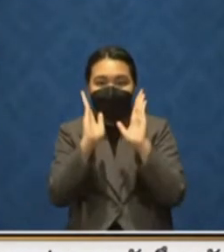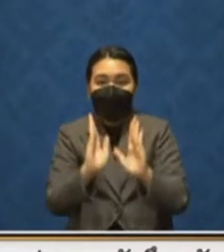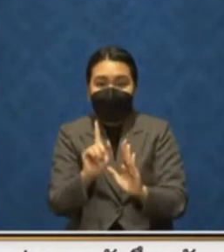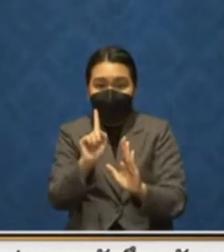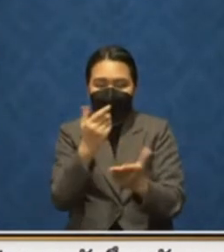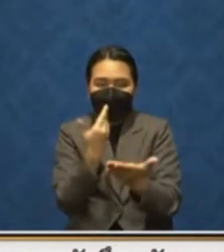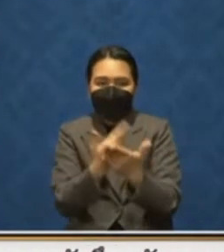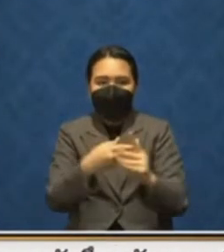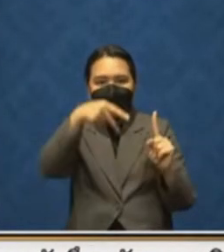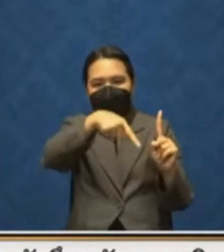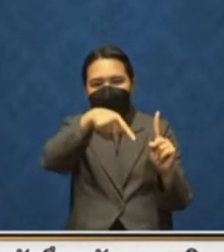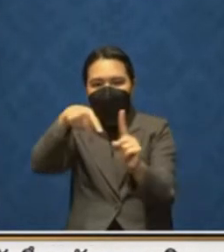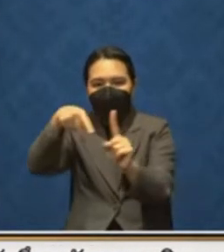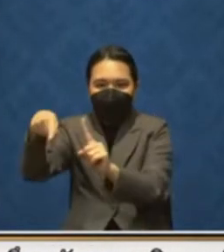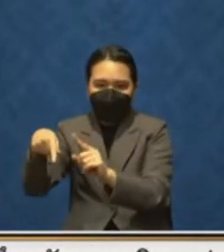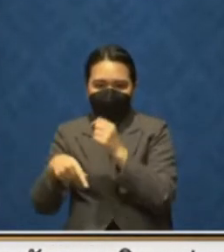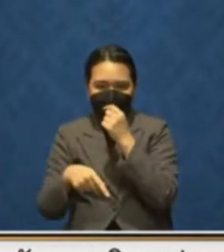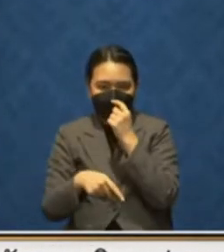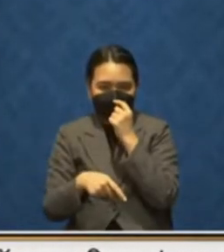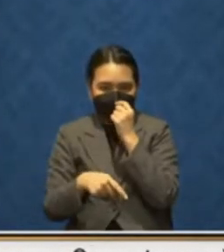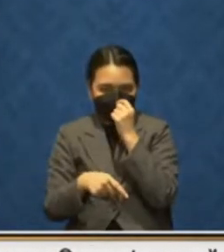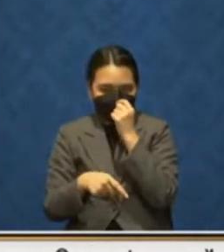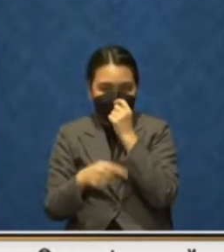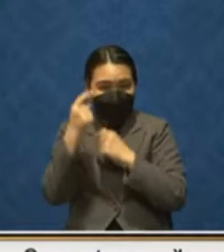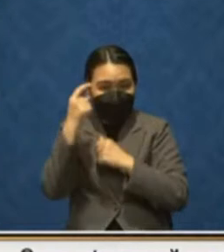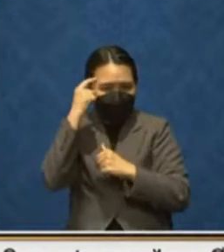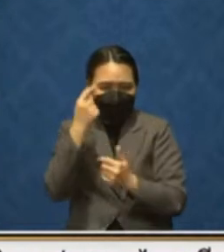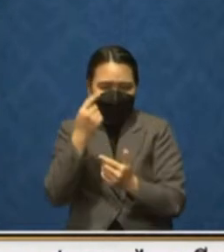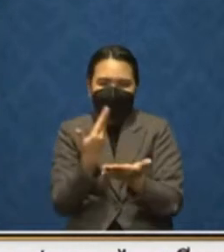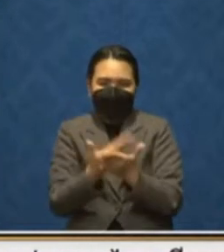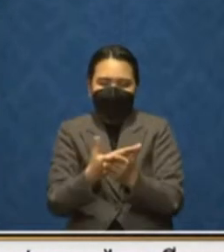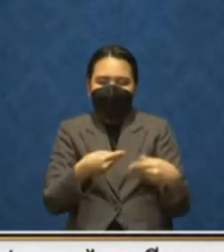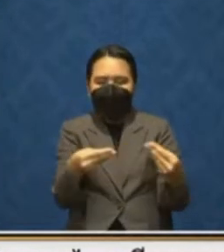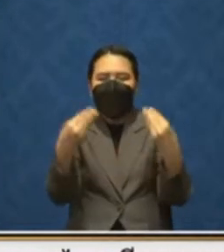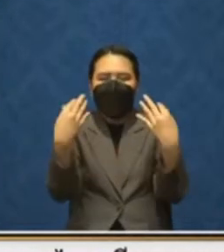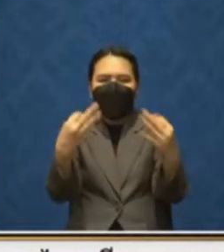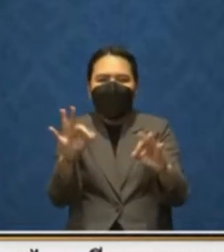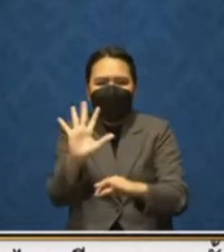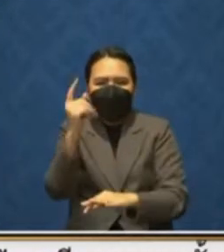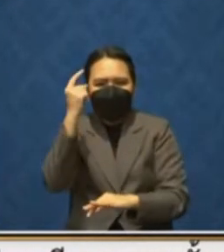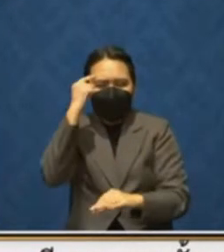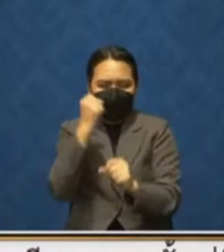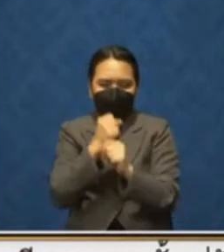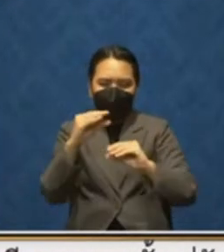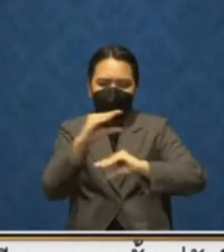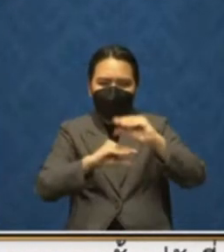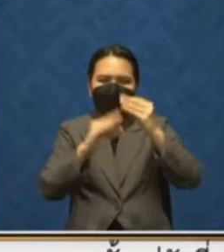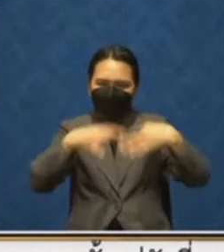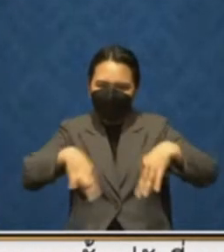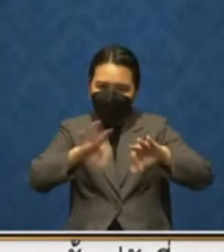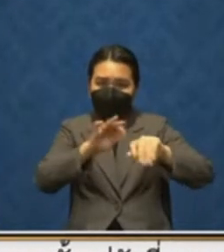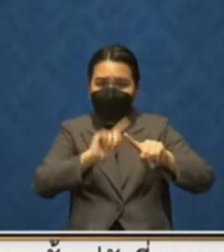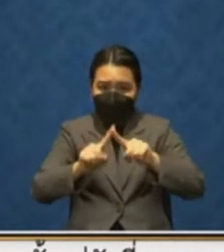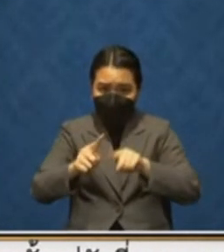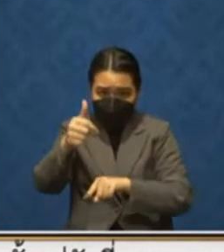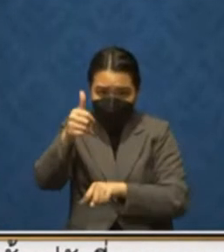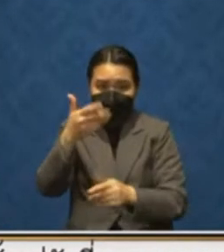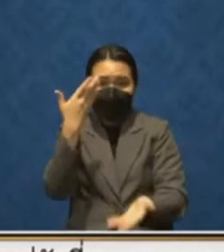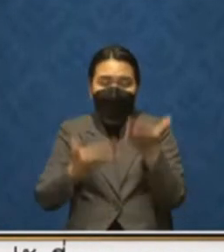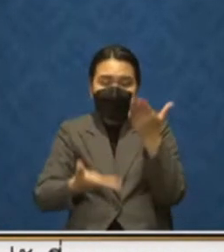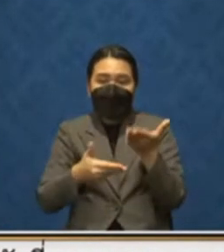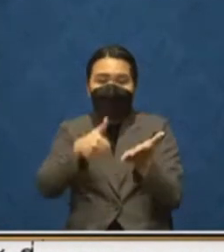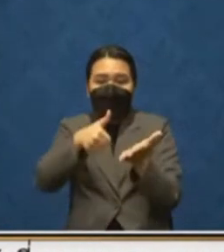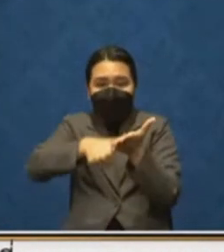แจกนะหาเอาไปทำโครงการอื่นที่มีความจำเป็นไม่ดีกว่าหรือนะครับร่วมการไปรถหนี้